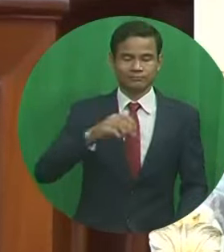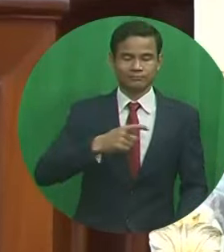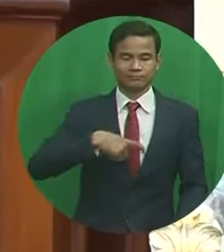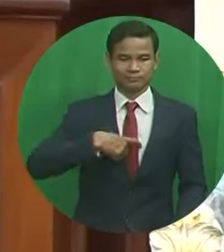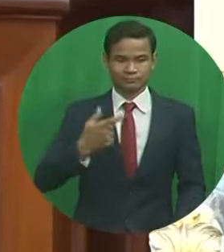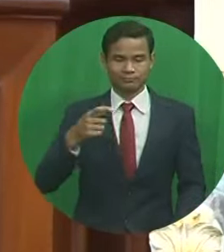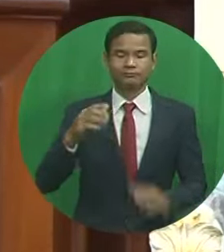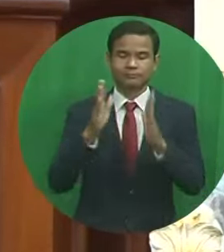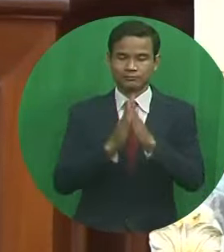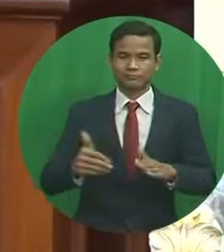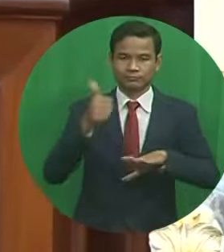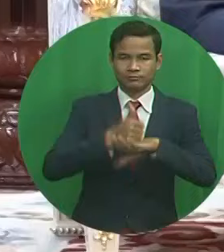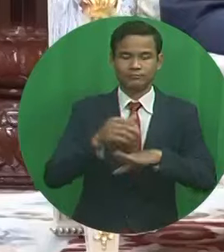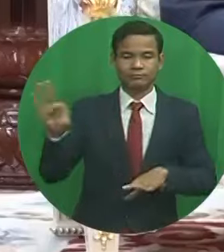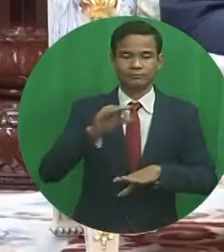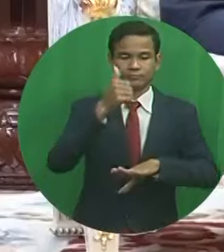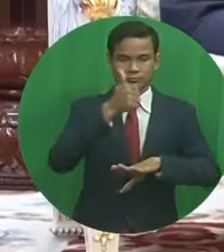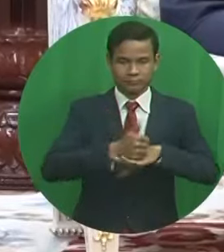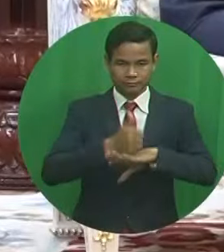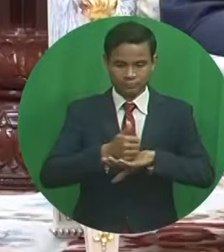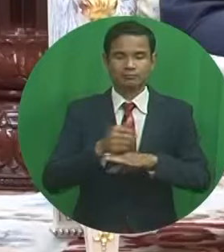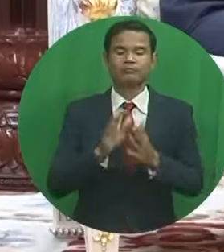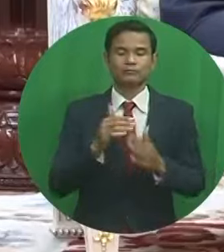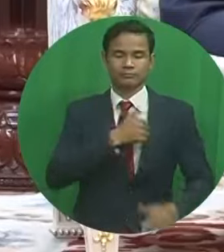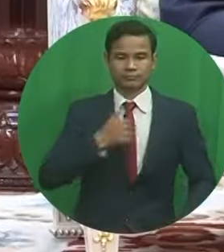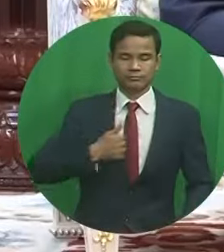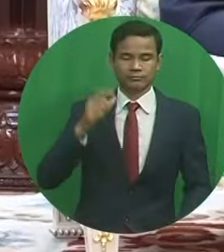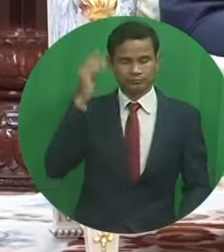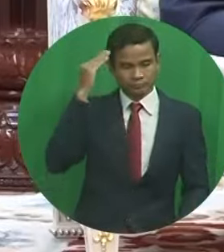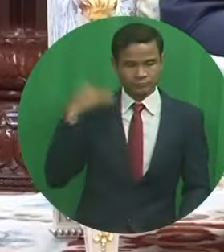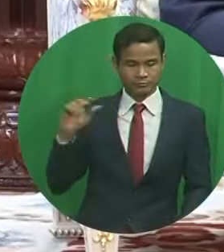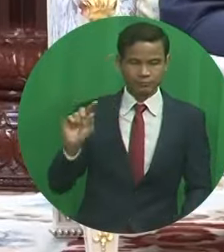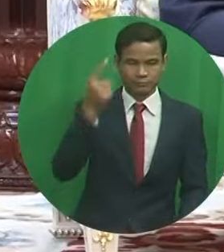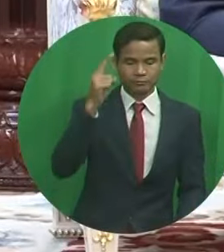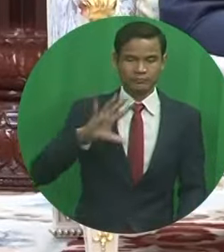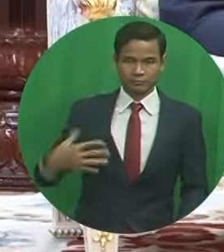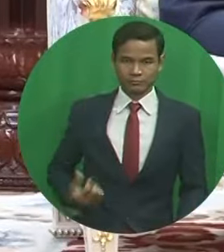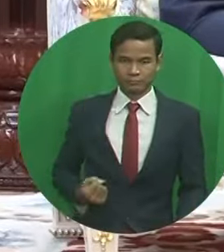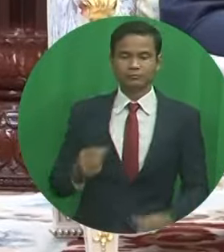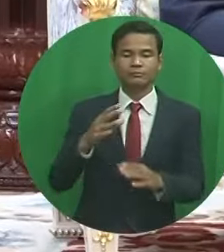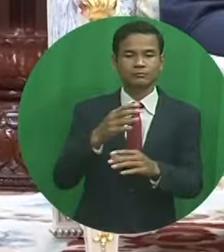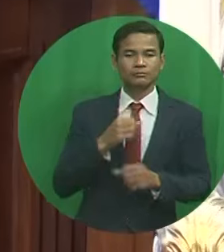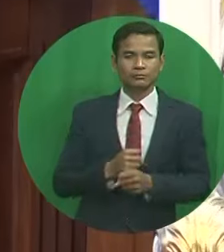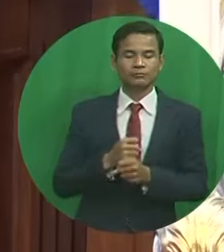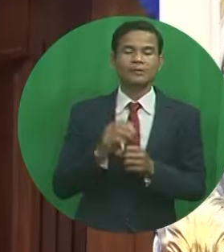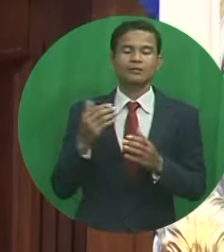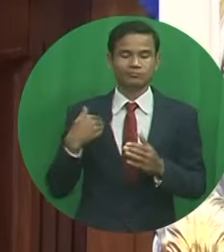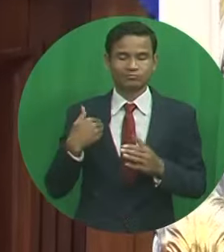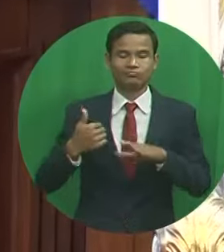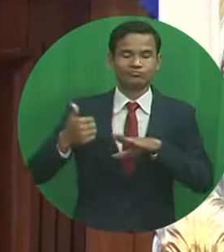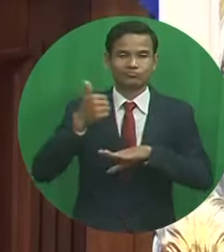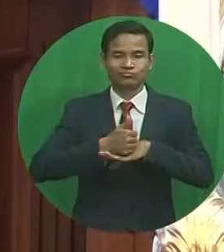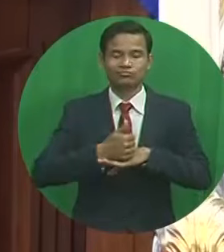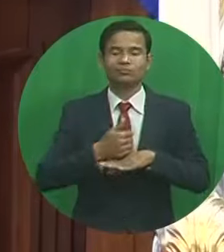បោះឆ្នោតជ្រើសតាំងជាប្រធានរដ្ឋសភានិងជាស្ត្រីដំបូងនៅកម្ពុជាដែលទទួលតំណែងដ៏ដងដំនេះនិងបាន